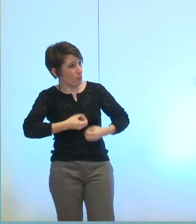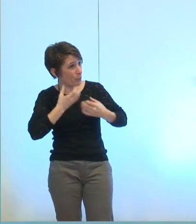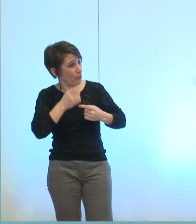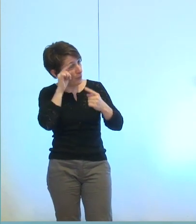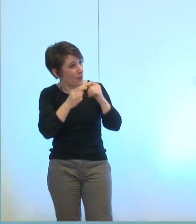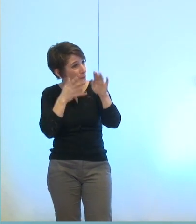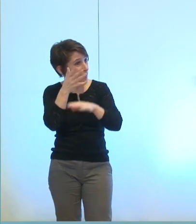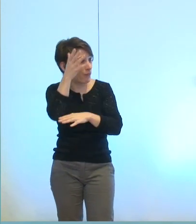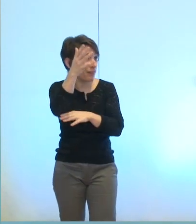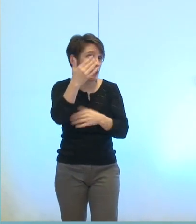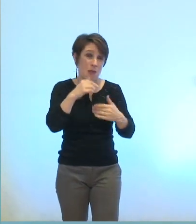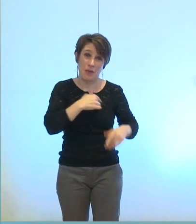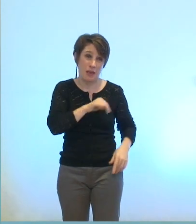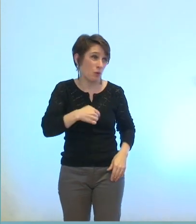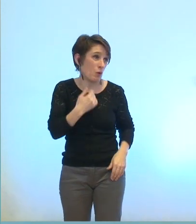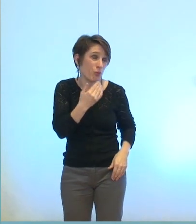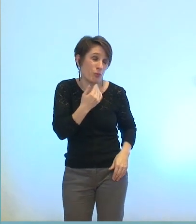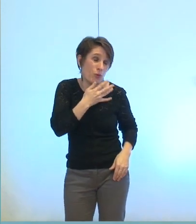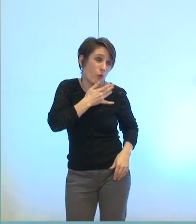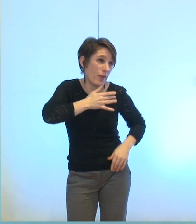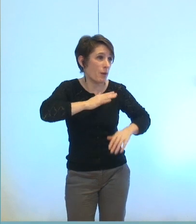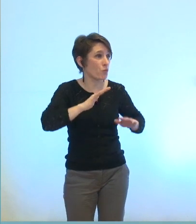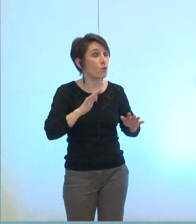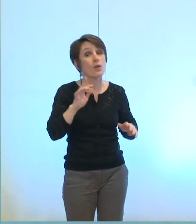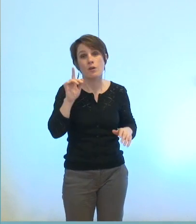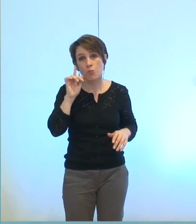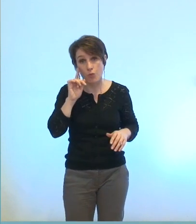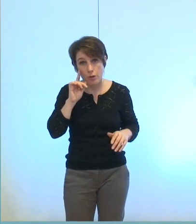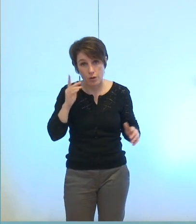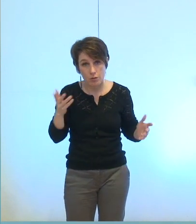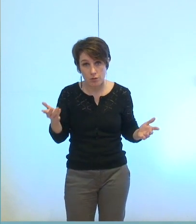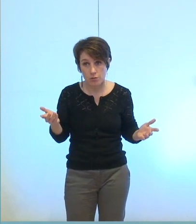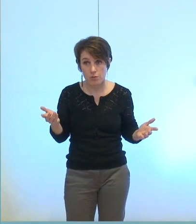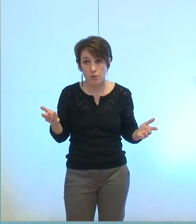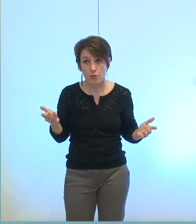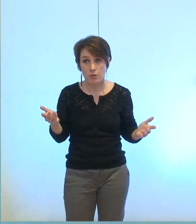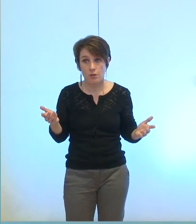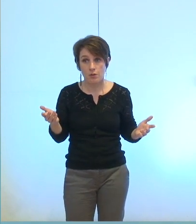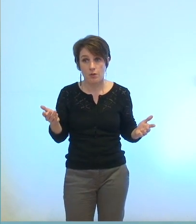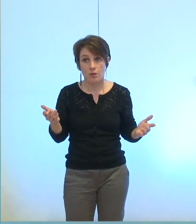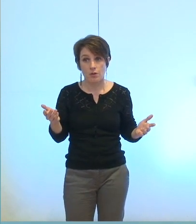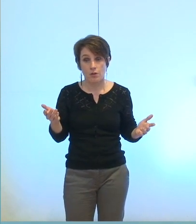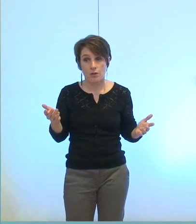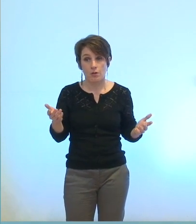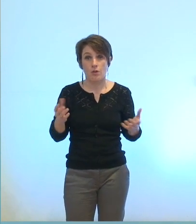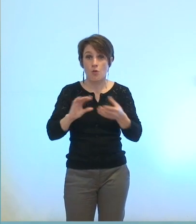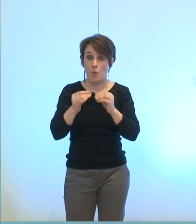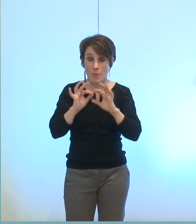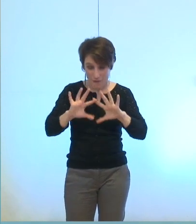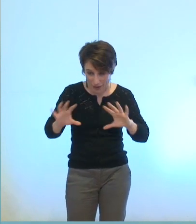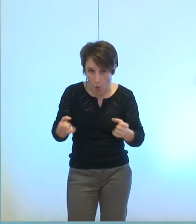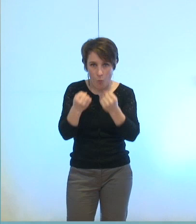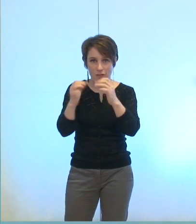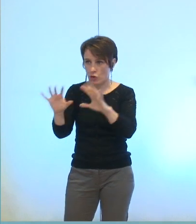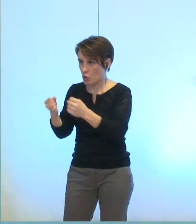fixée notamment je l'ai dit tout à l'heure parce que au fond la question du périmètre des compétences